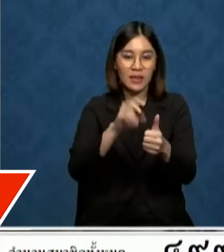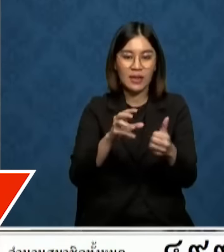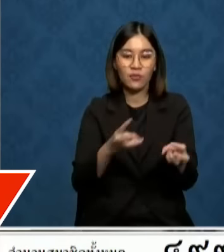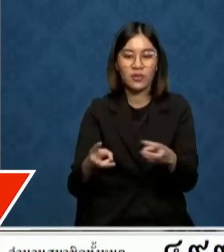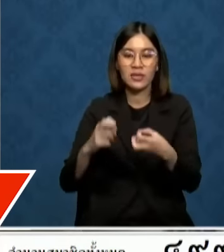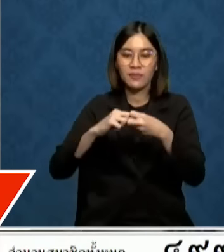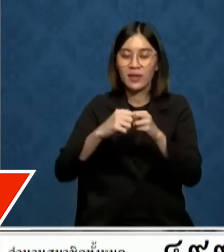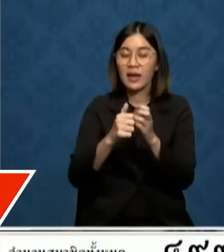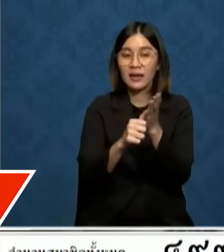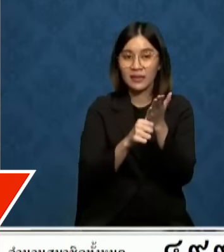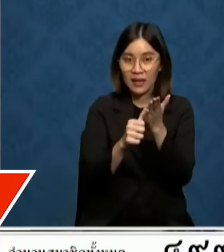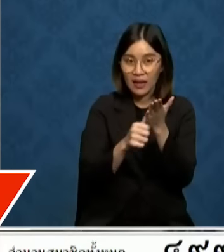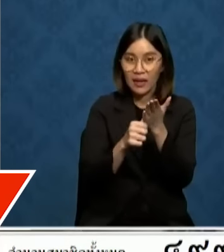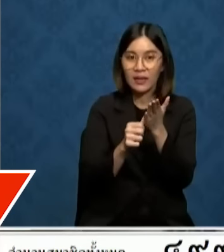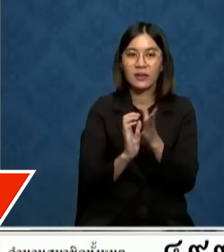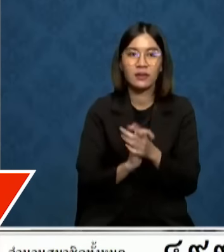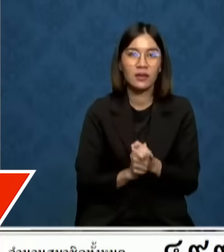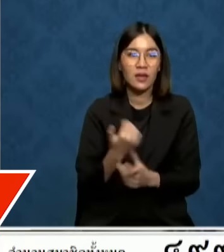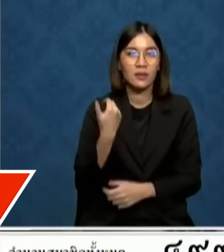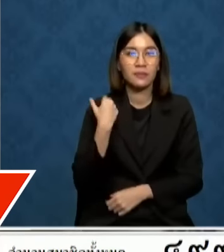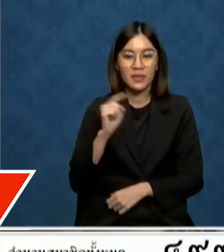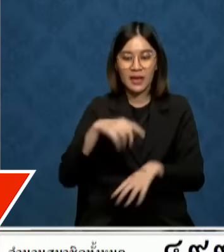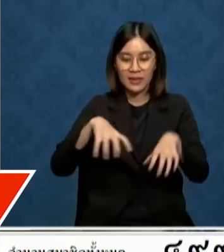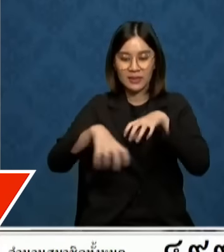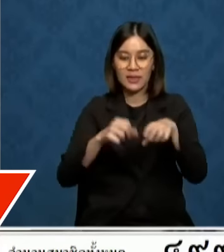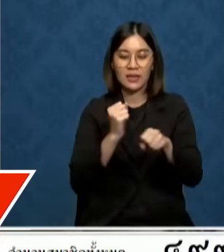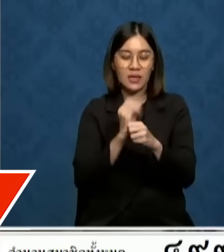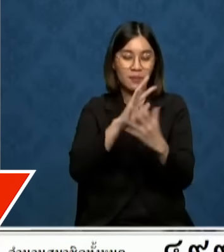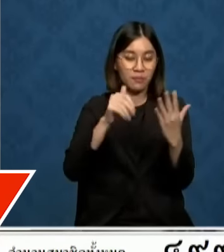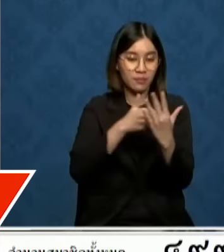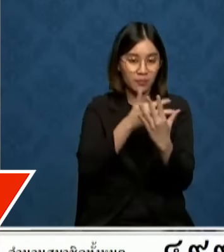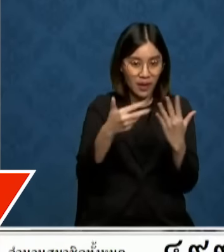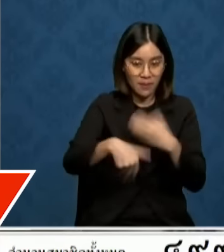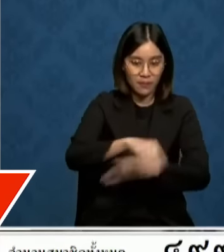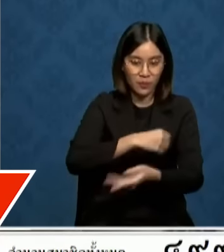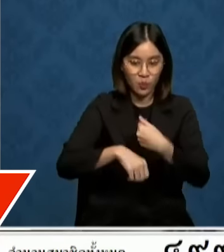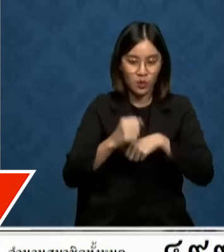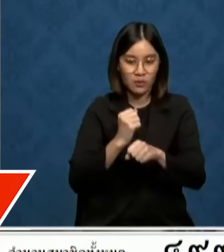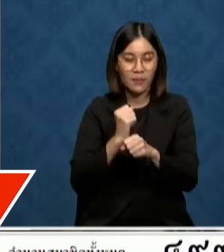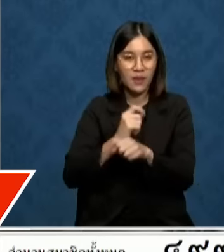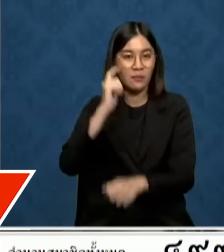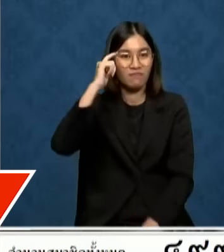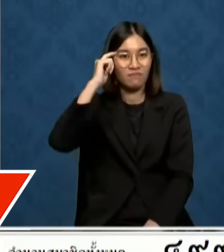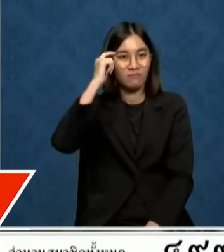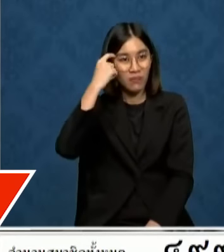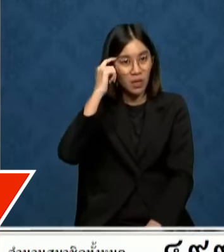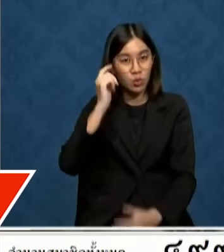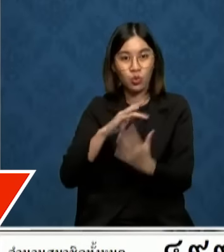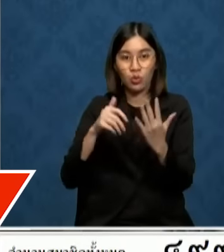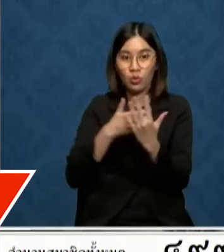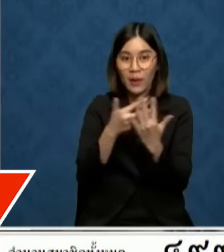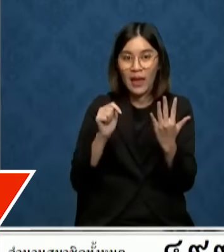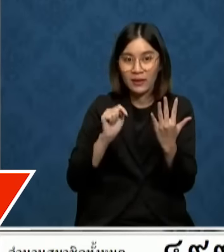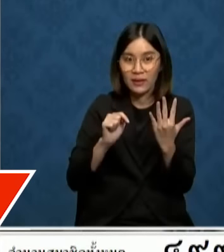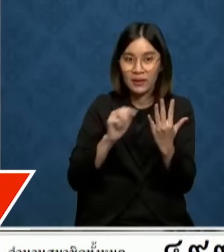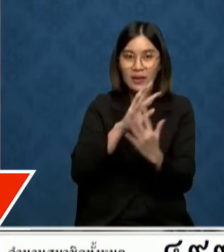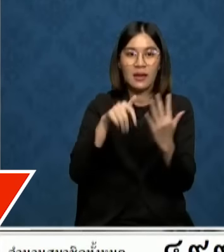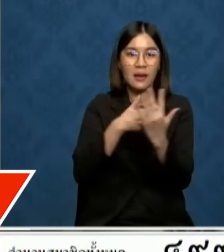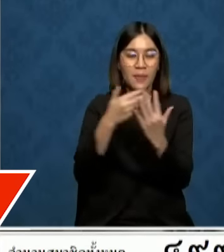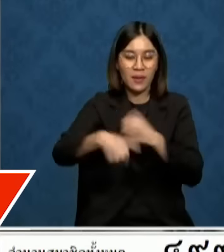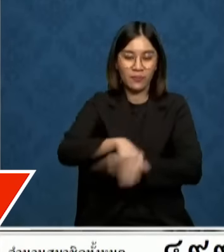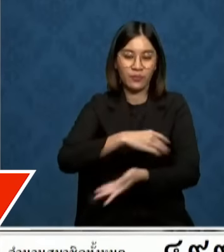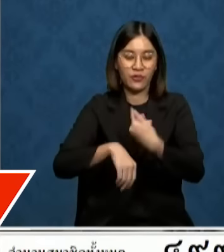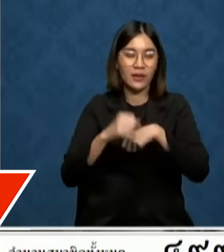แก้ปัญหาและมีการจัดทำแผนปฏิบัติการไม่ทราบว่าแผนปฏิบัติแสแผนปฏิบัติ